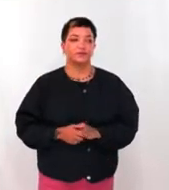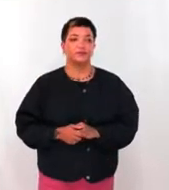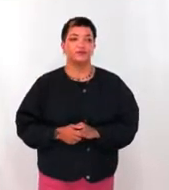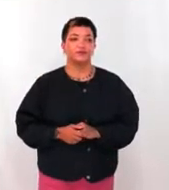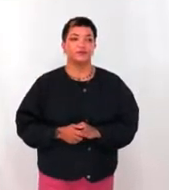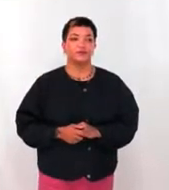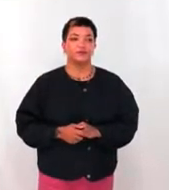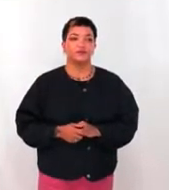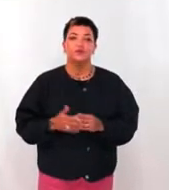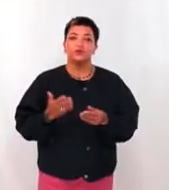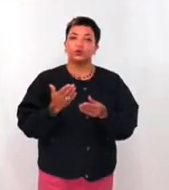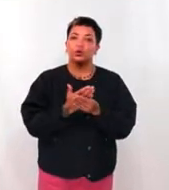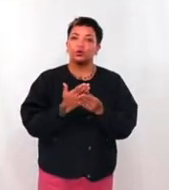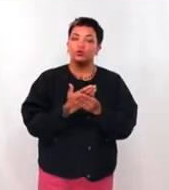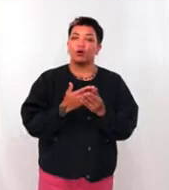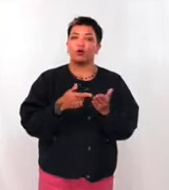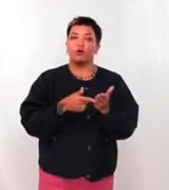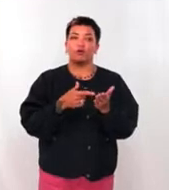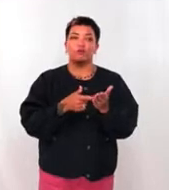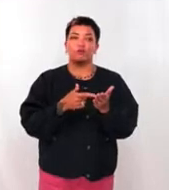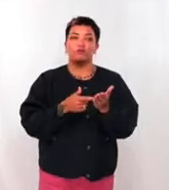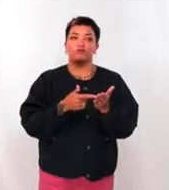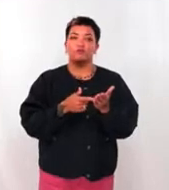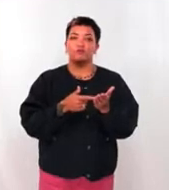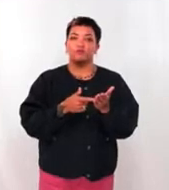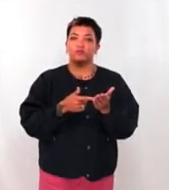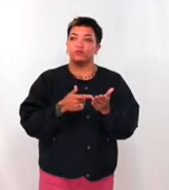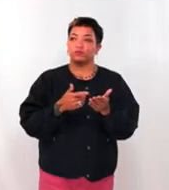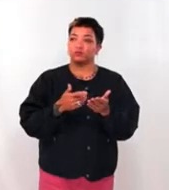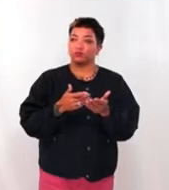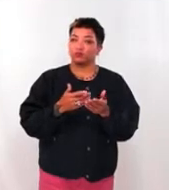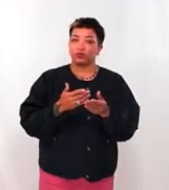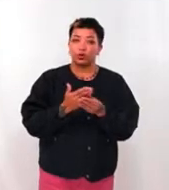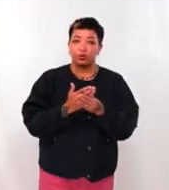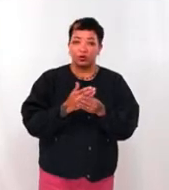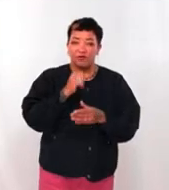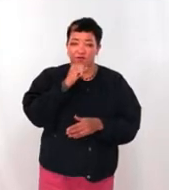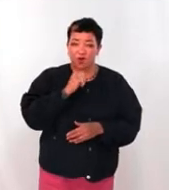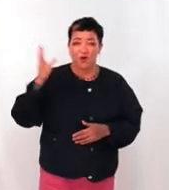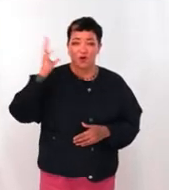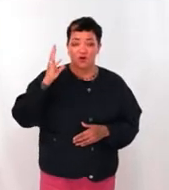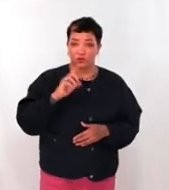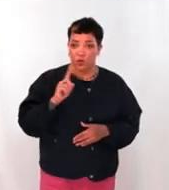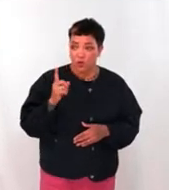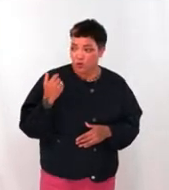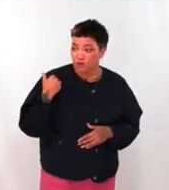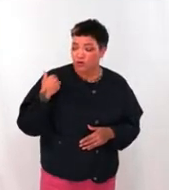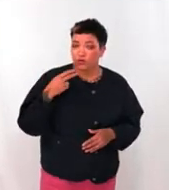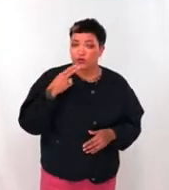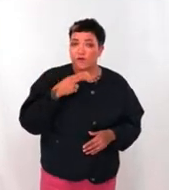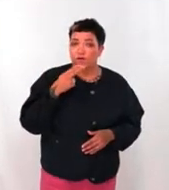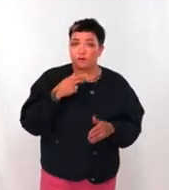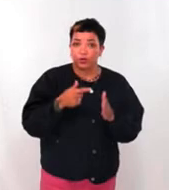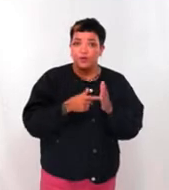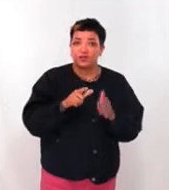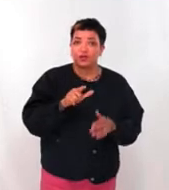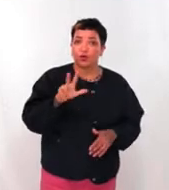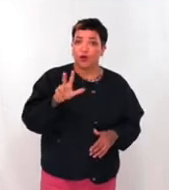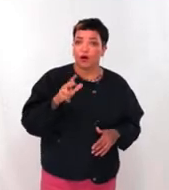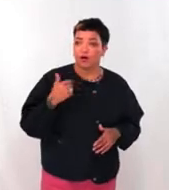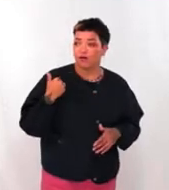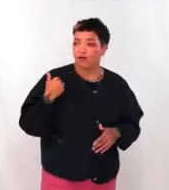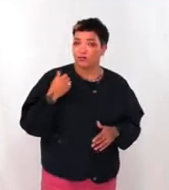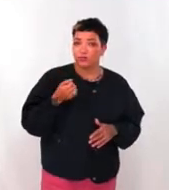documents prospectifs qui ne datent pas de Mathusalem, hein, c'est novembre 2023, c'était il y a quelques